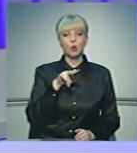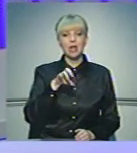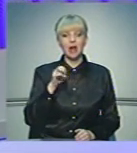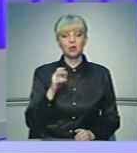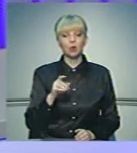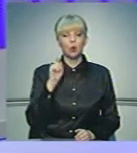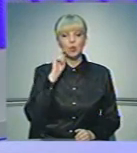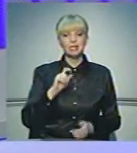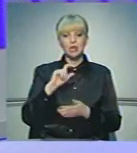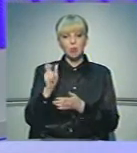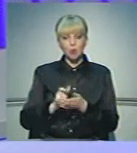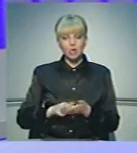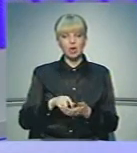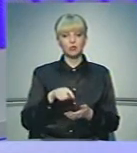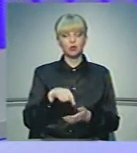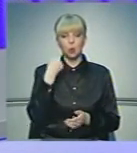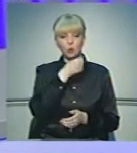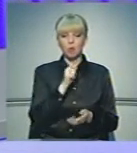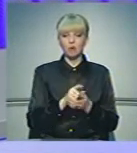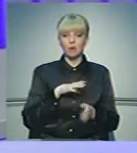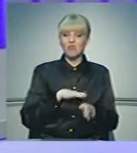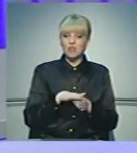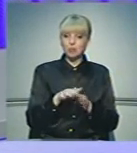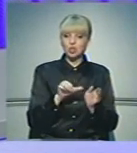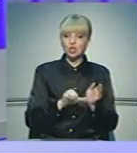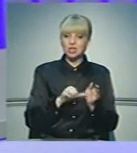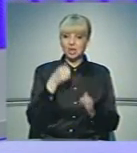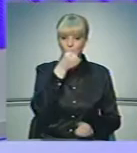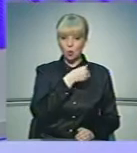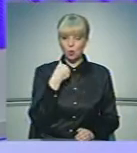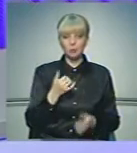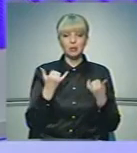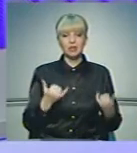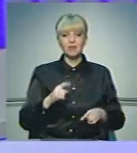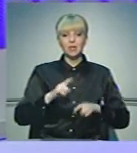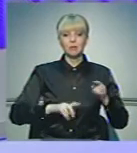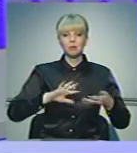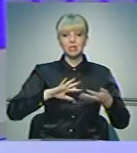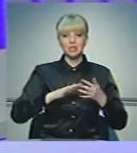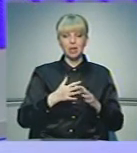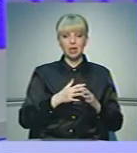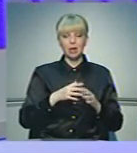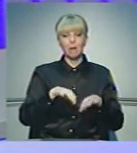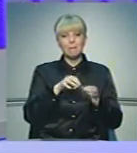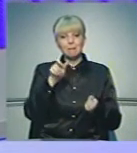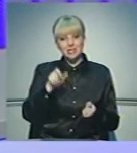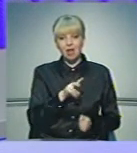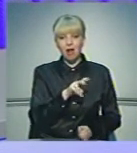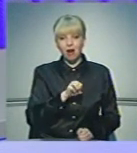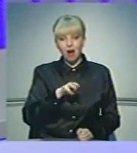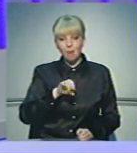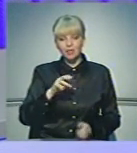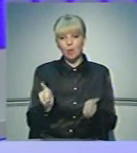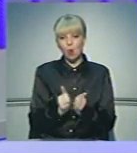поет, прозаїк, журналіст. Цьогоріч йому мало б виповнитись 60 років. Нині у рідному селі Митця Кам'яна